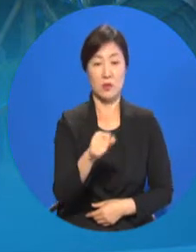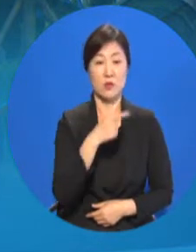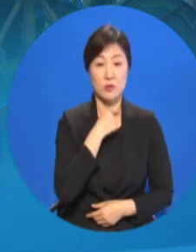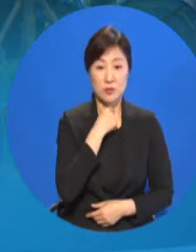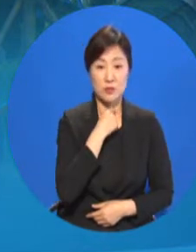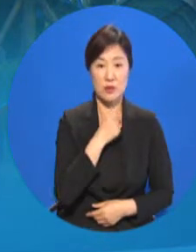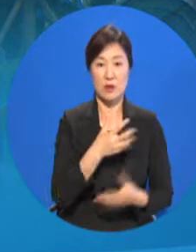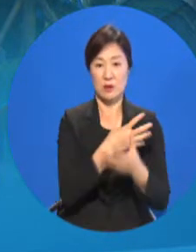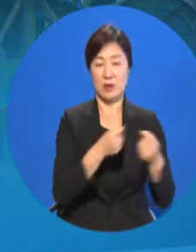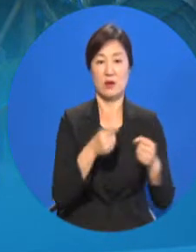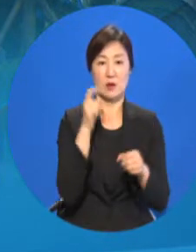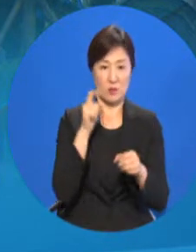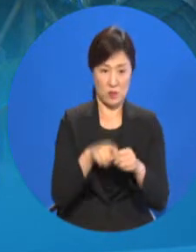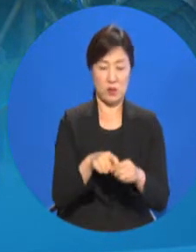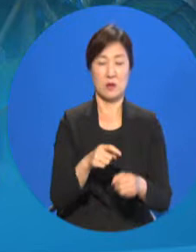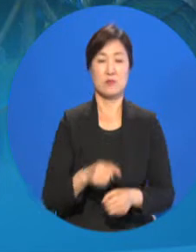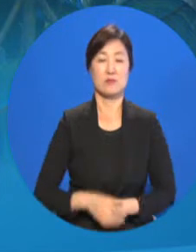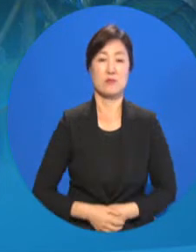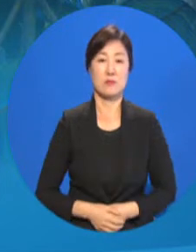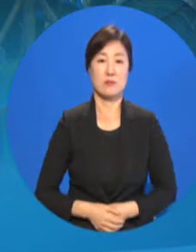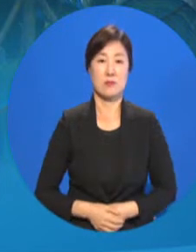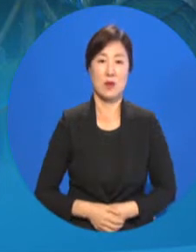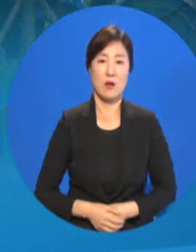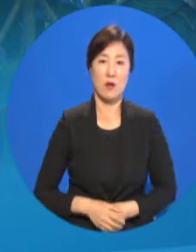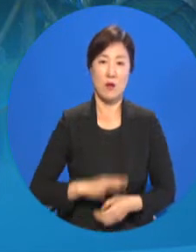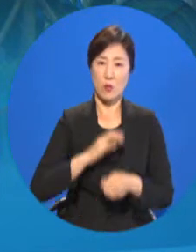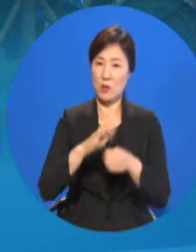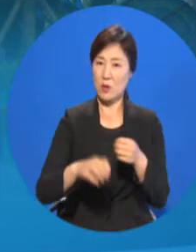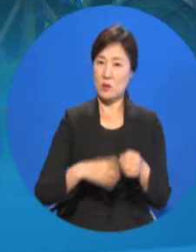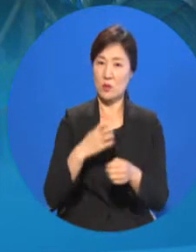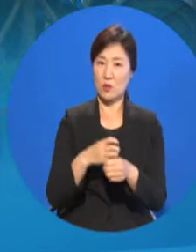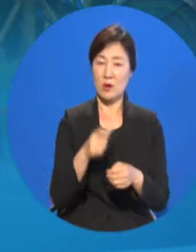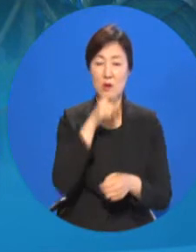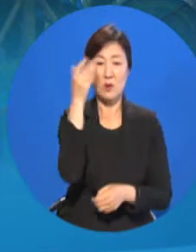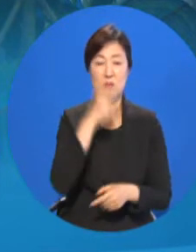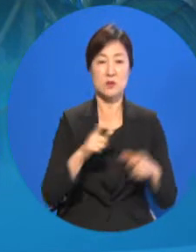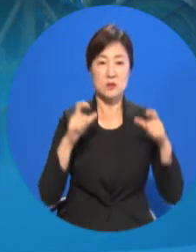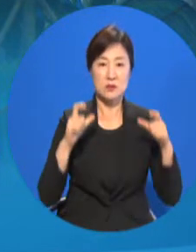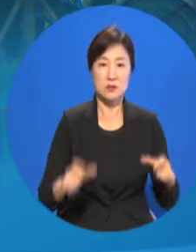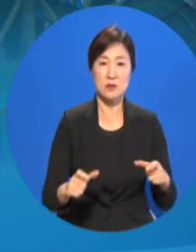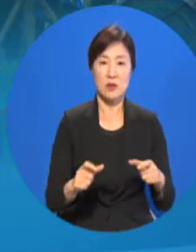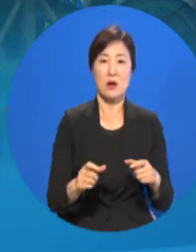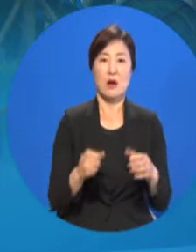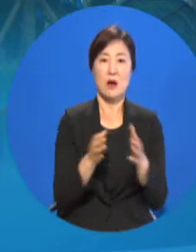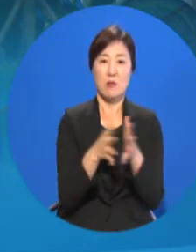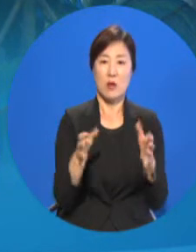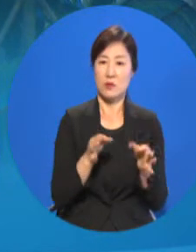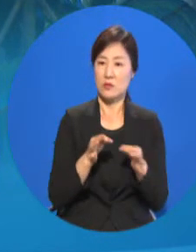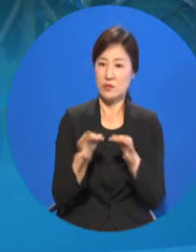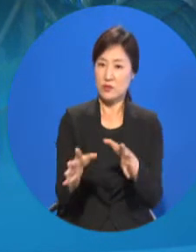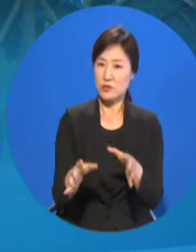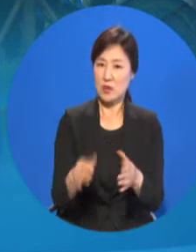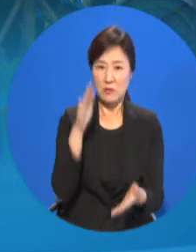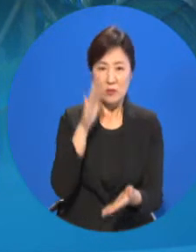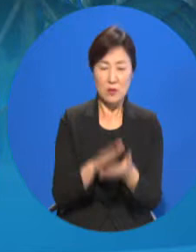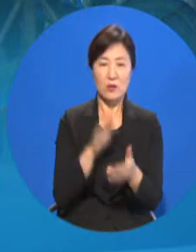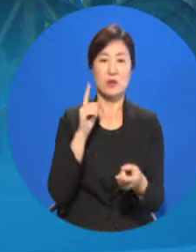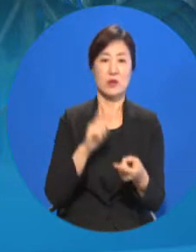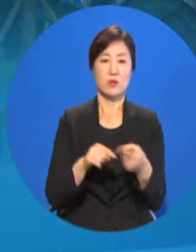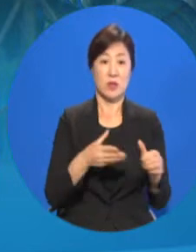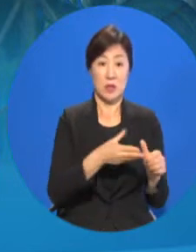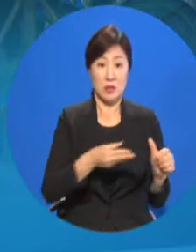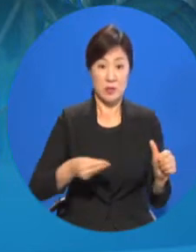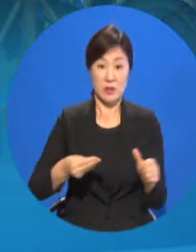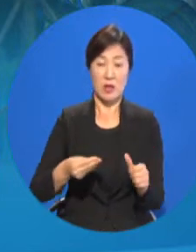아파트를 계약하기 위해서라는데요. 몇 년 새 여수 지역에 불고 있는 부동산 열풍이 임대아파트에까지 영향을 주는 것